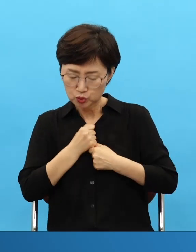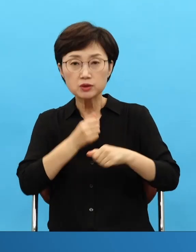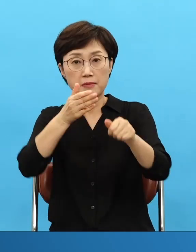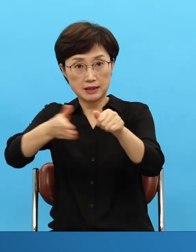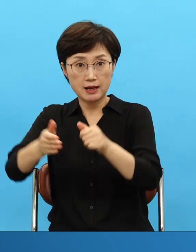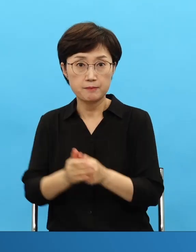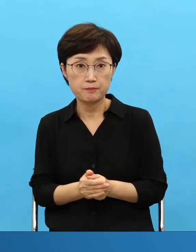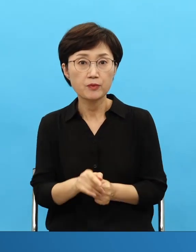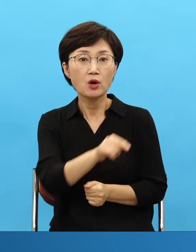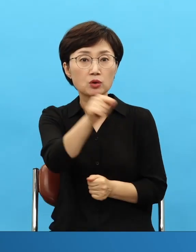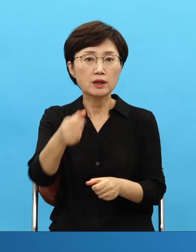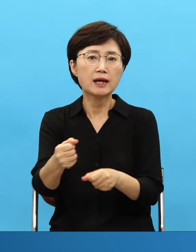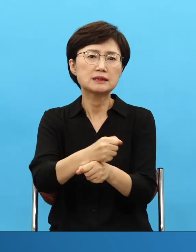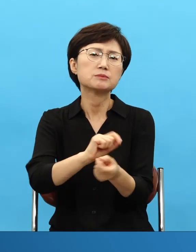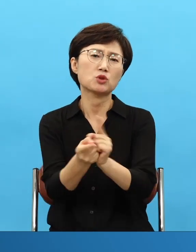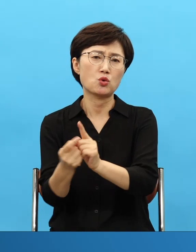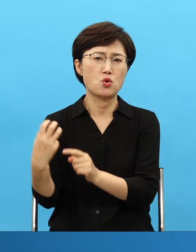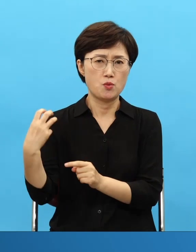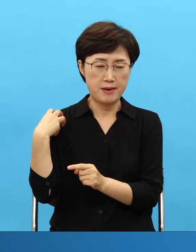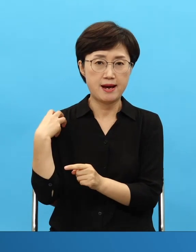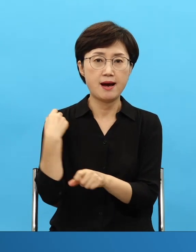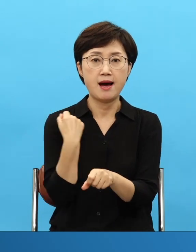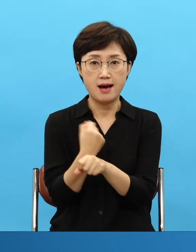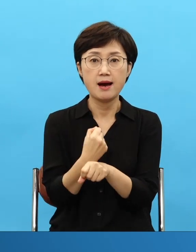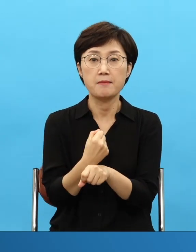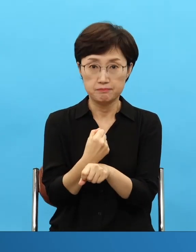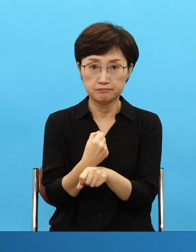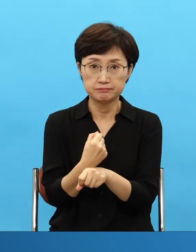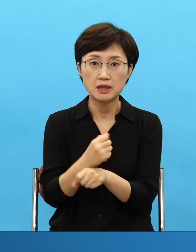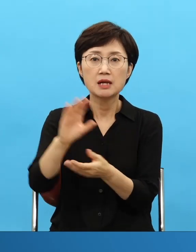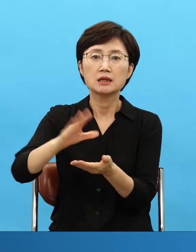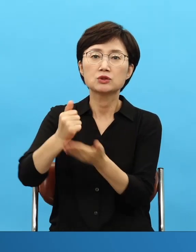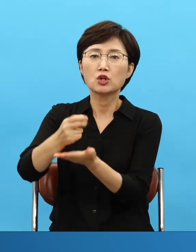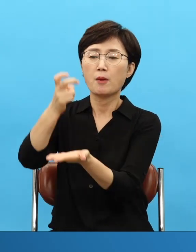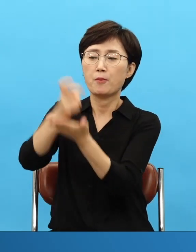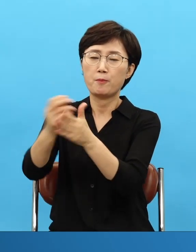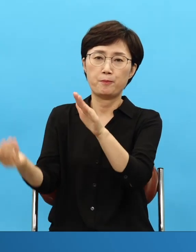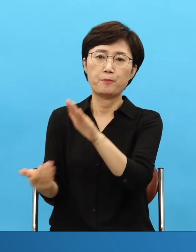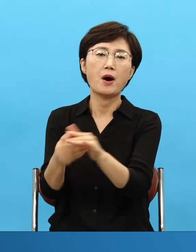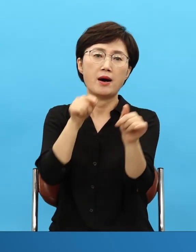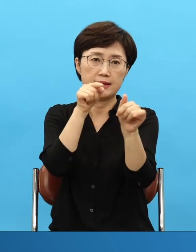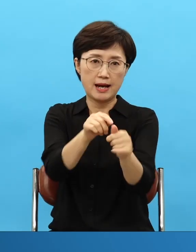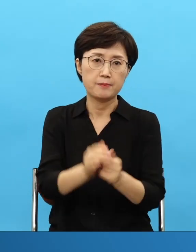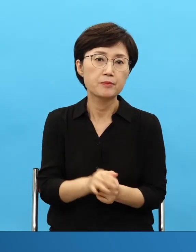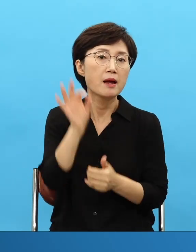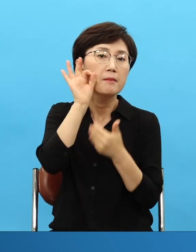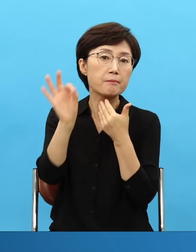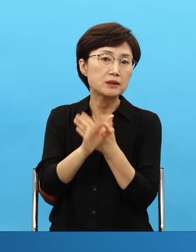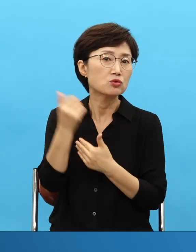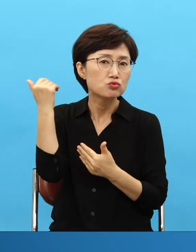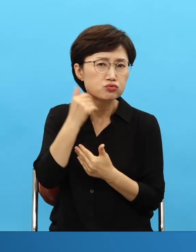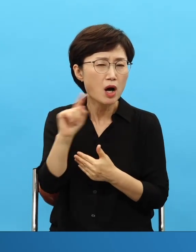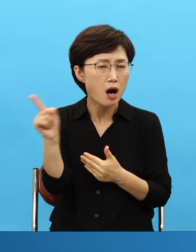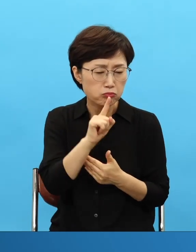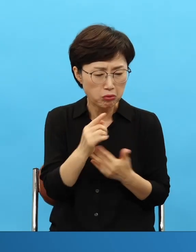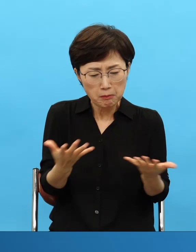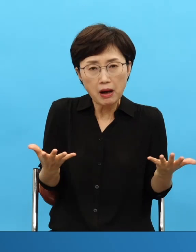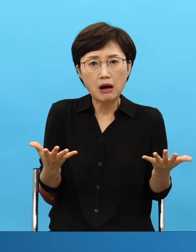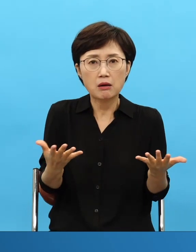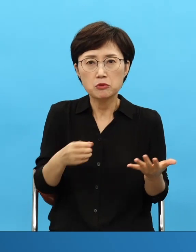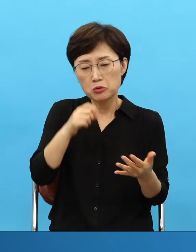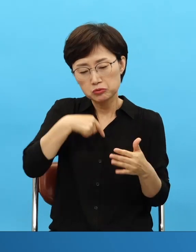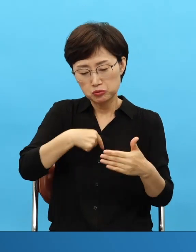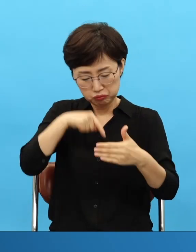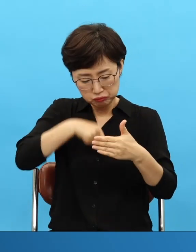두려워하라. 너희가 짐을 서로 지라 그리하여 그리스도의 법을 성취하라. 만일 누가 아무것도 되지